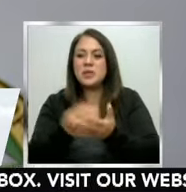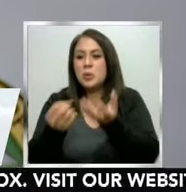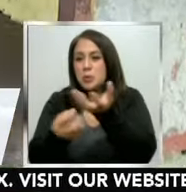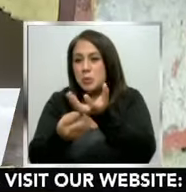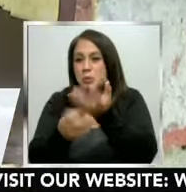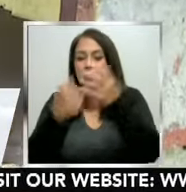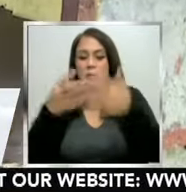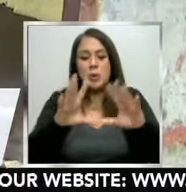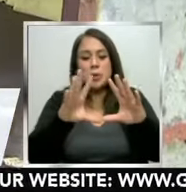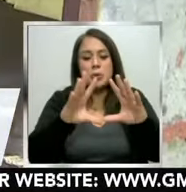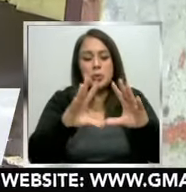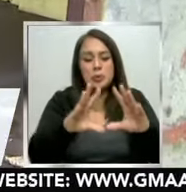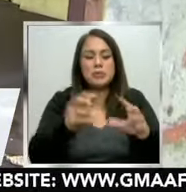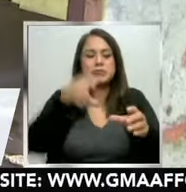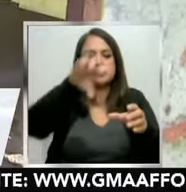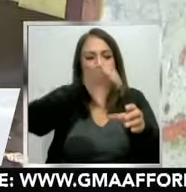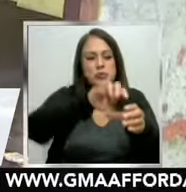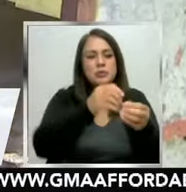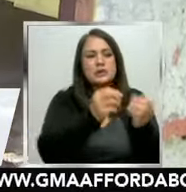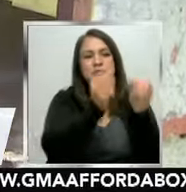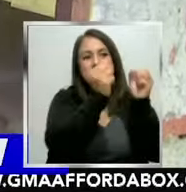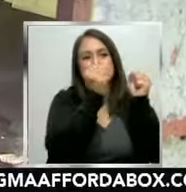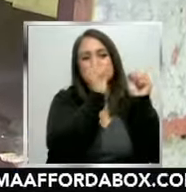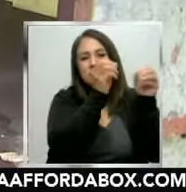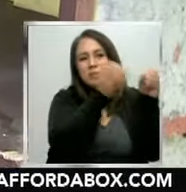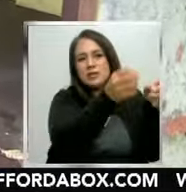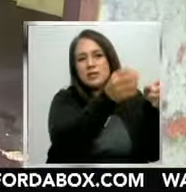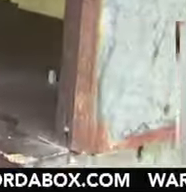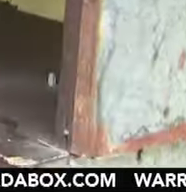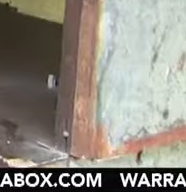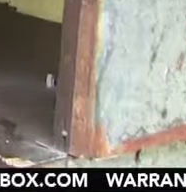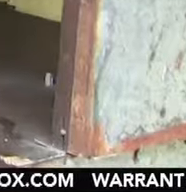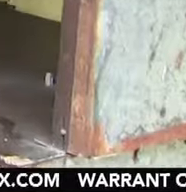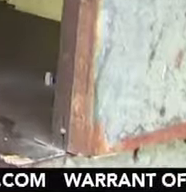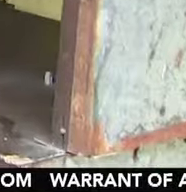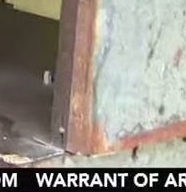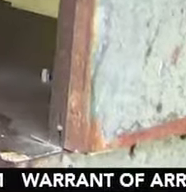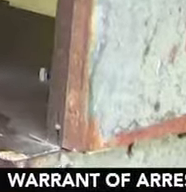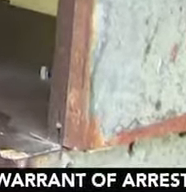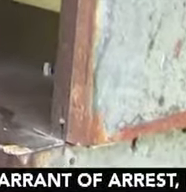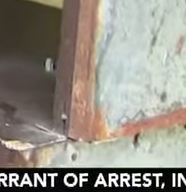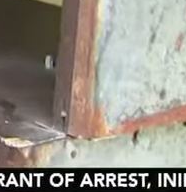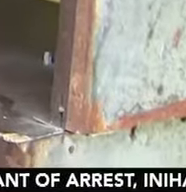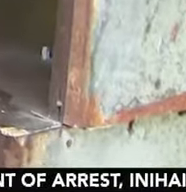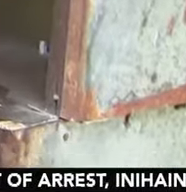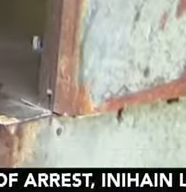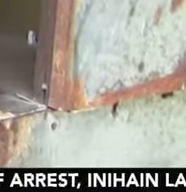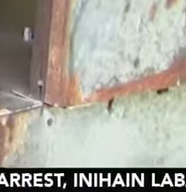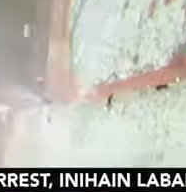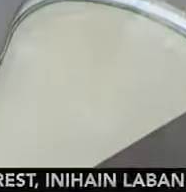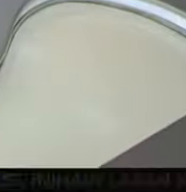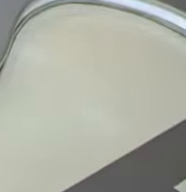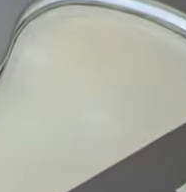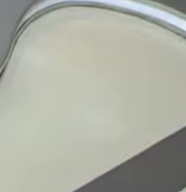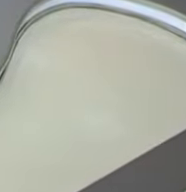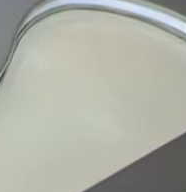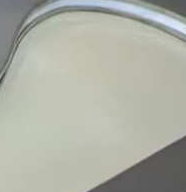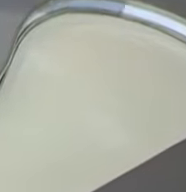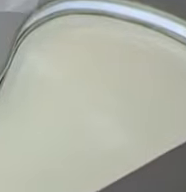yelo. Para sa GMA Integrated News, Tina Panganiban Perez, Nakatutok, 24 oras.